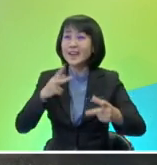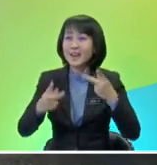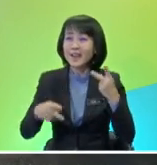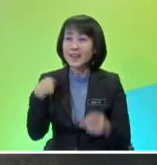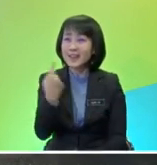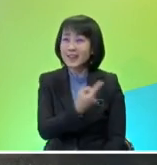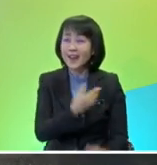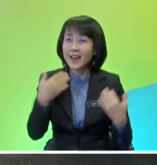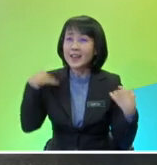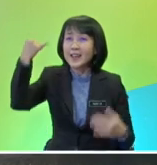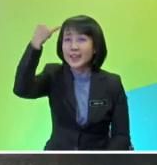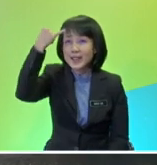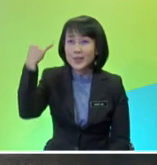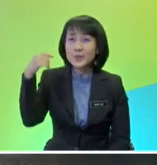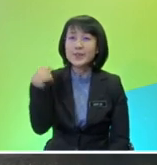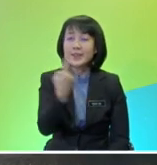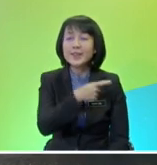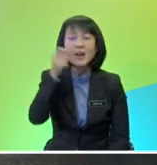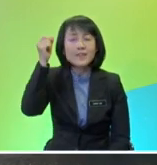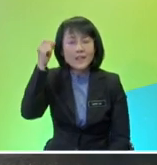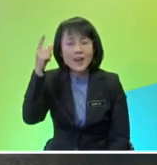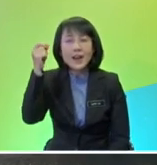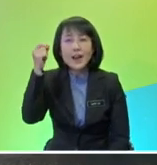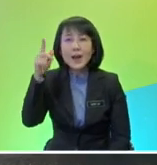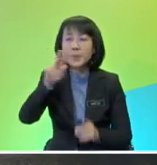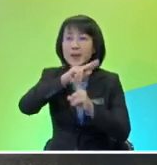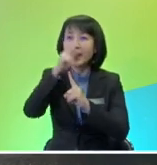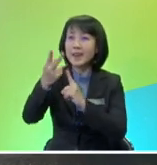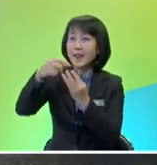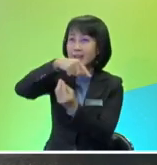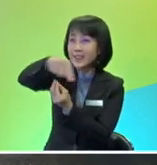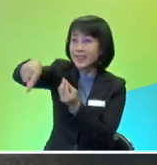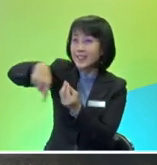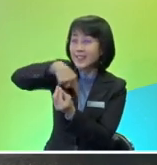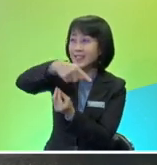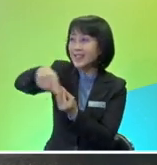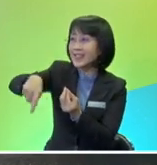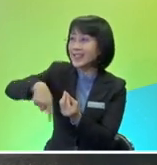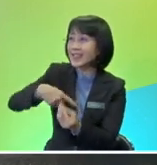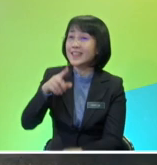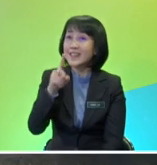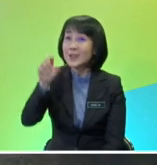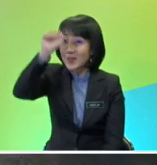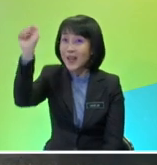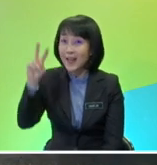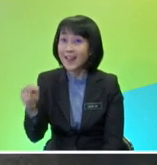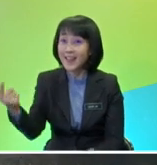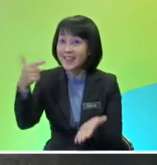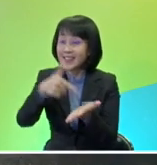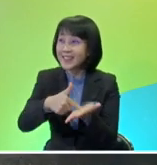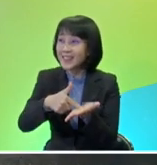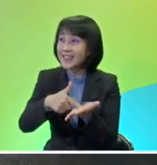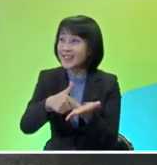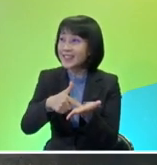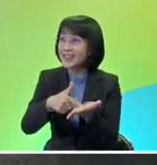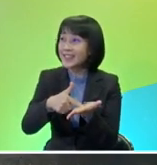kan, kita faham dengan keadaan di sekeliling kita. Betul cikgu? Betul. Okay. Baiklah. Soalan lagi. Satu soalan. Boleh.